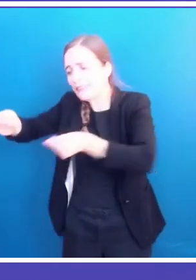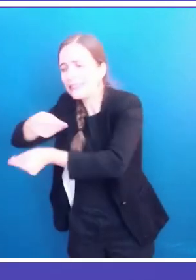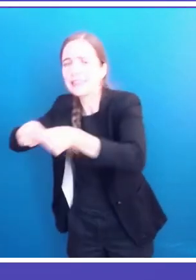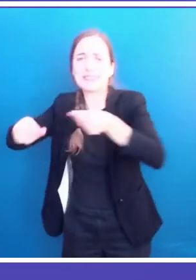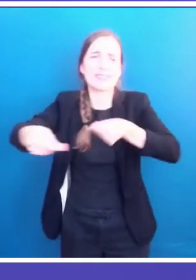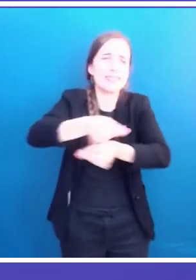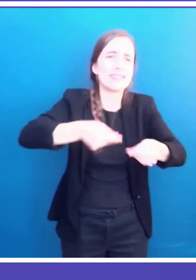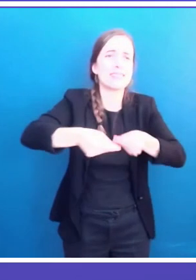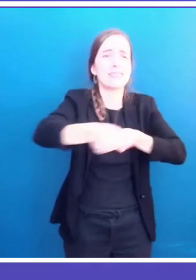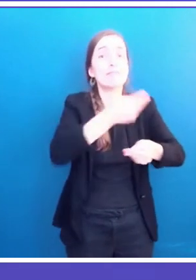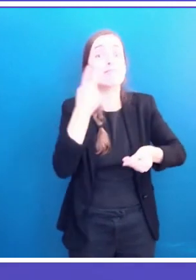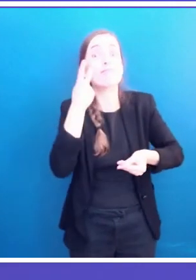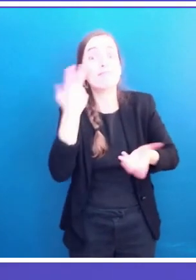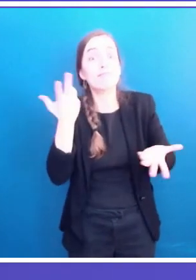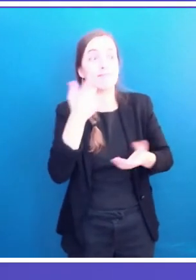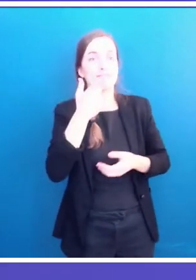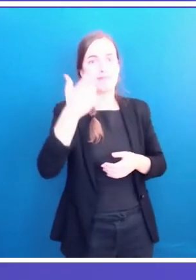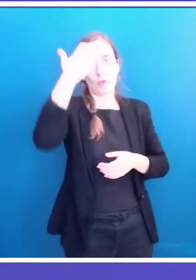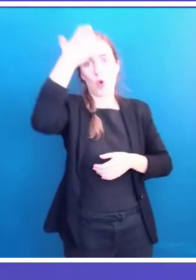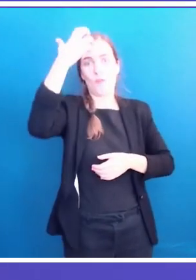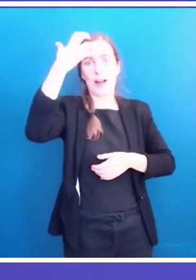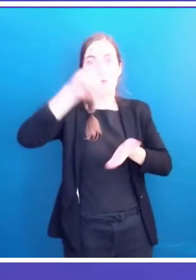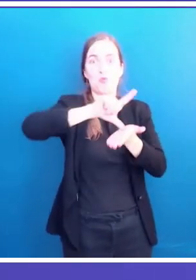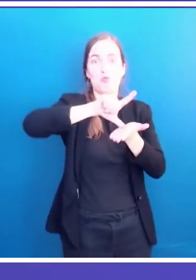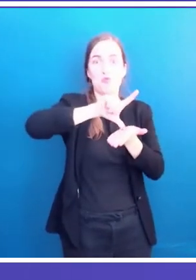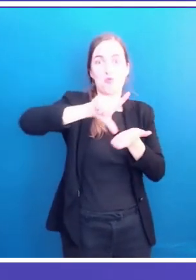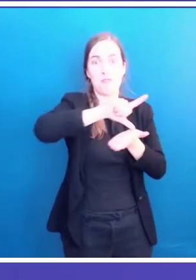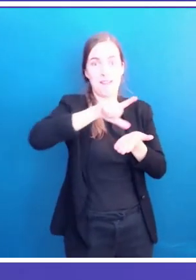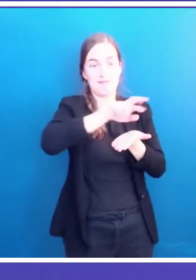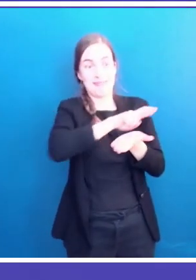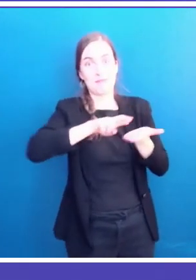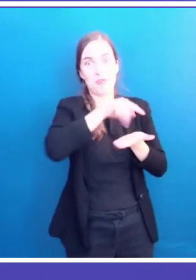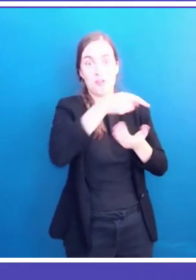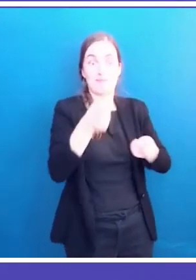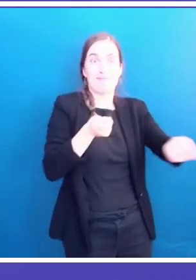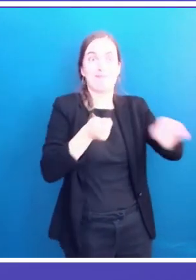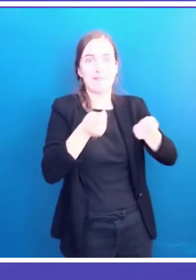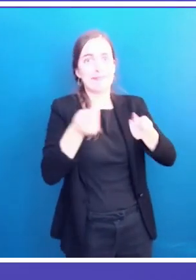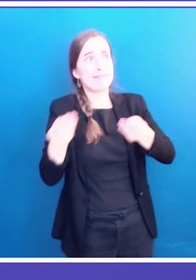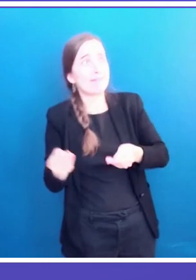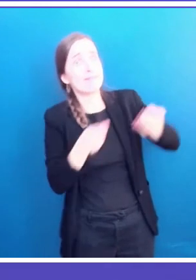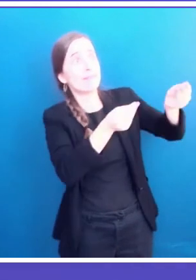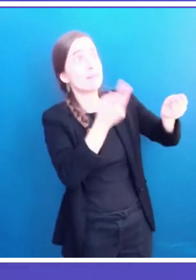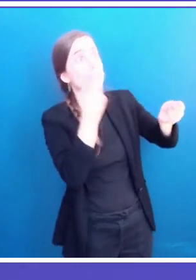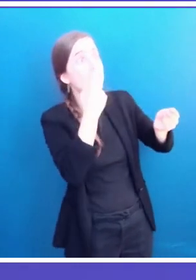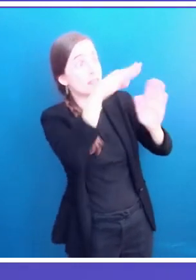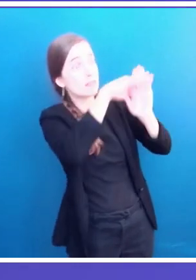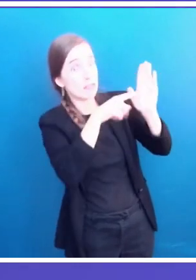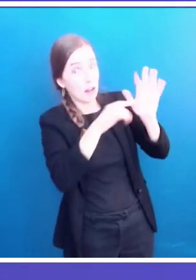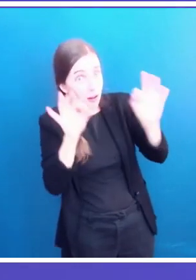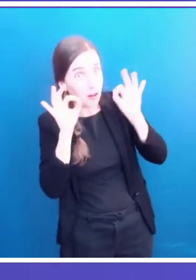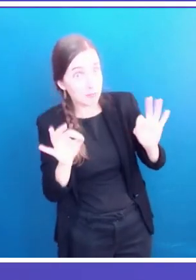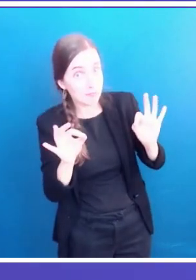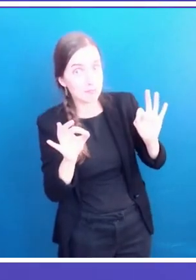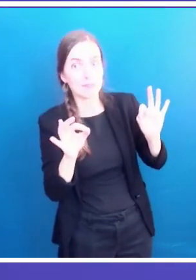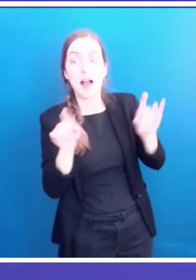اللجان فقط لكي نغطي كافة التدابير. ولا تكون هذه التدابير كفوءة إذا لم نشرك